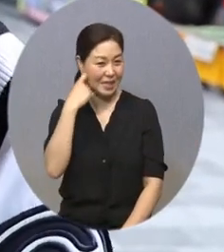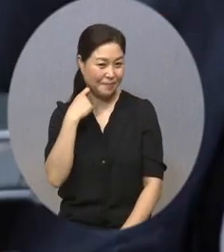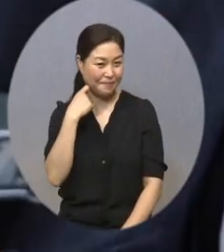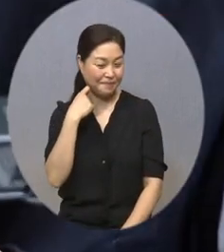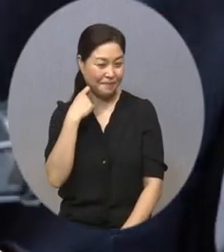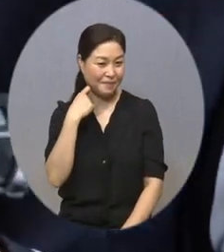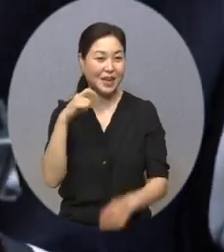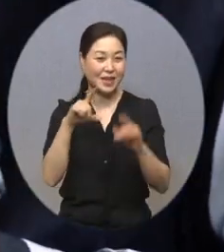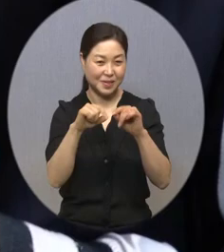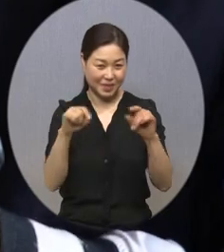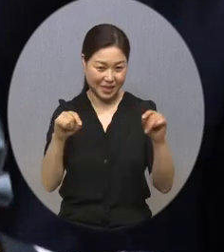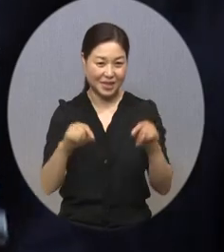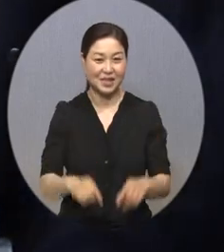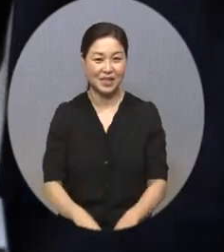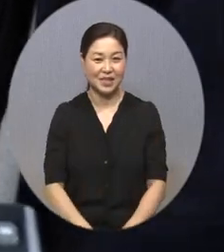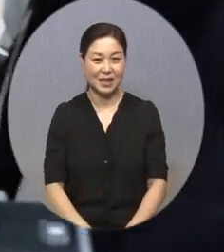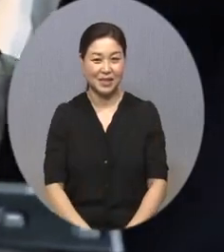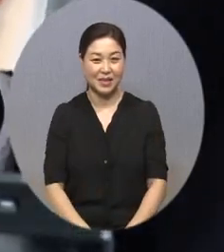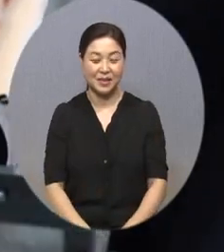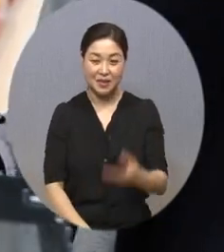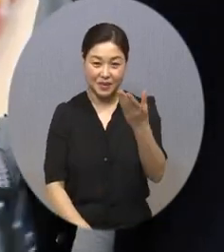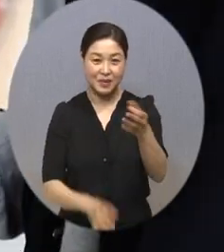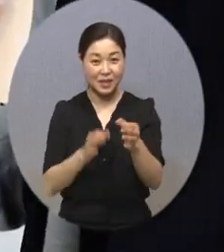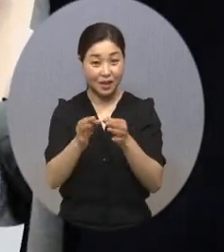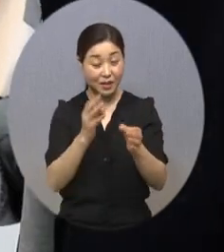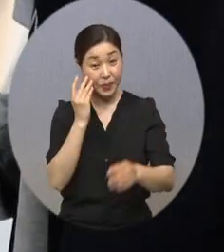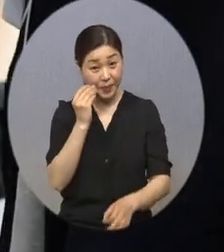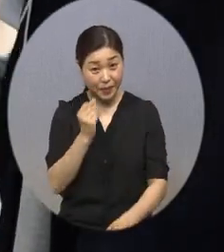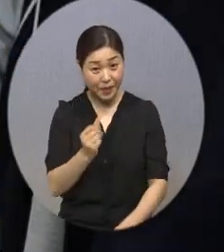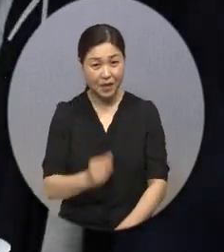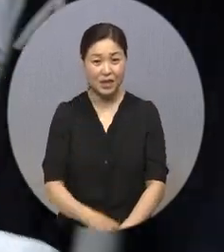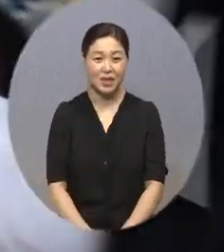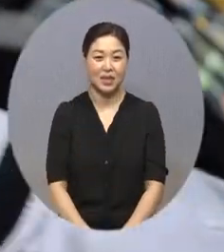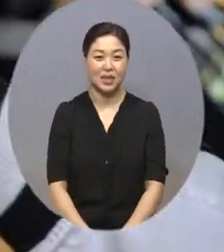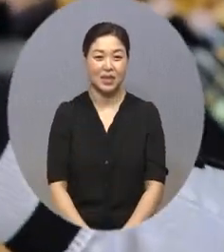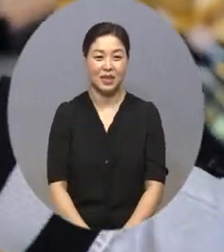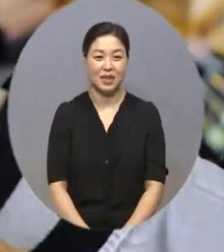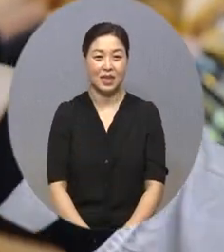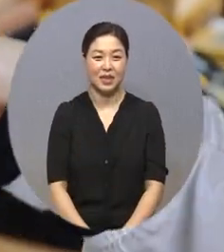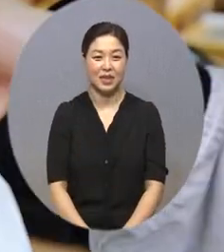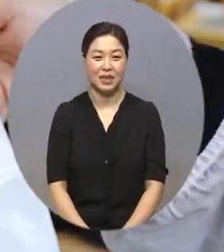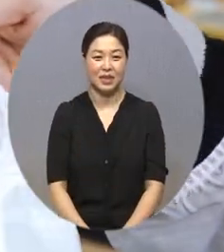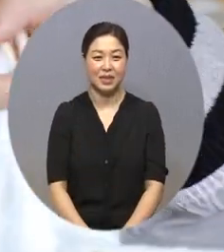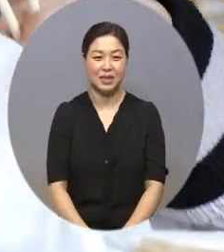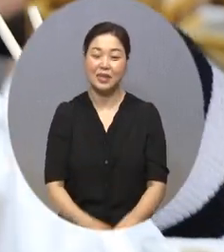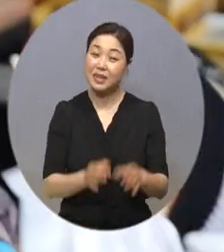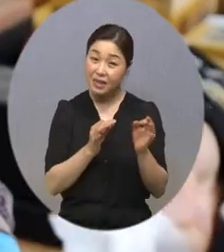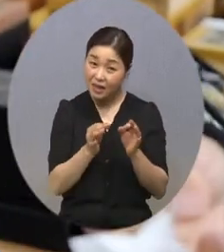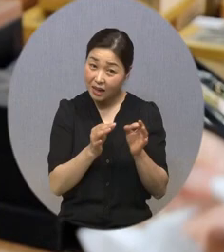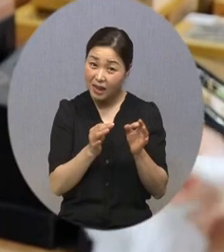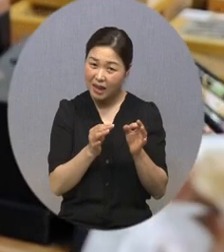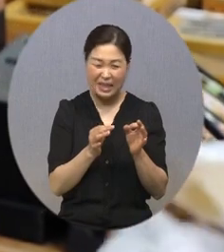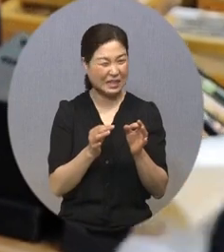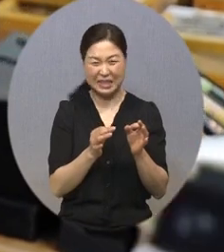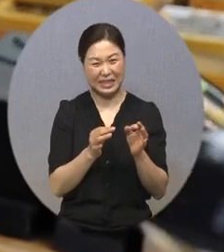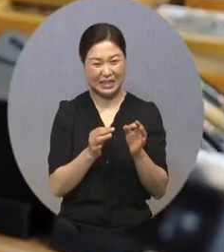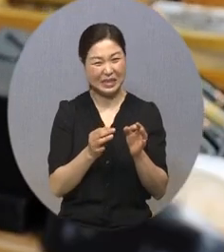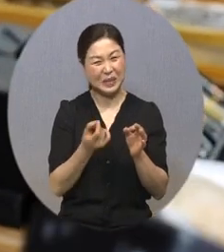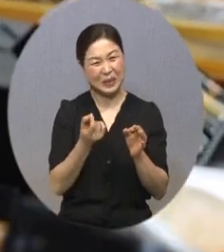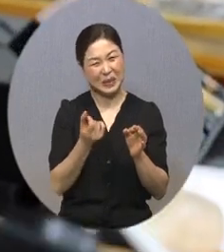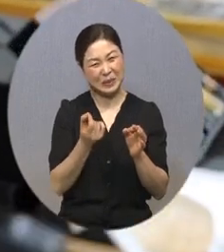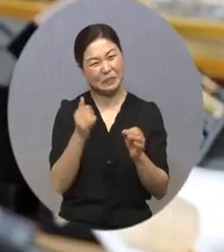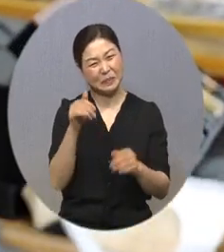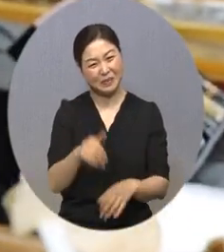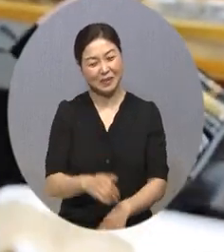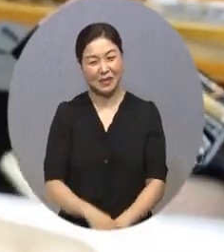조모 너무 열심히 살게 해줘요 아 넘 감사 냉 잘 알겠죠 그래서